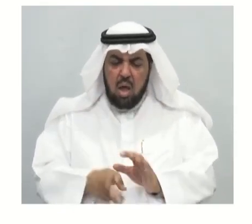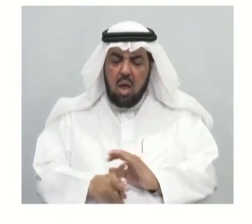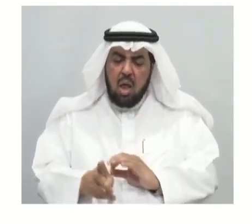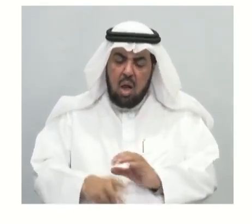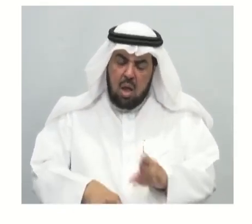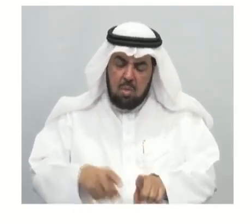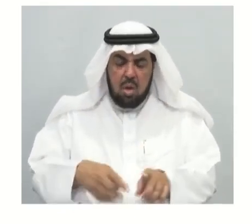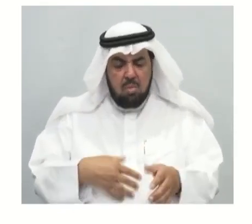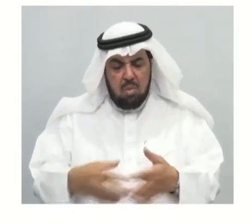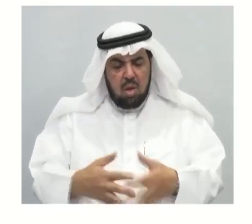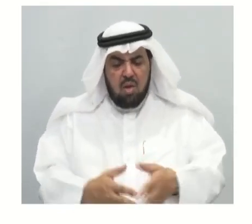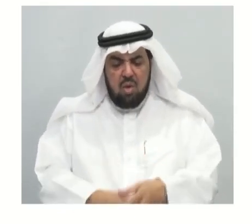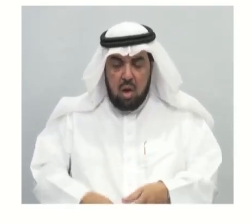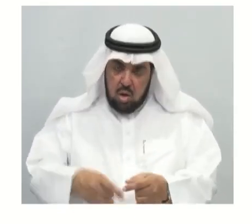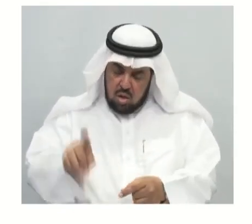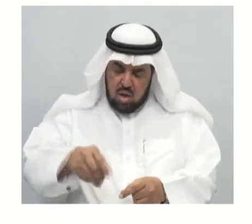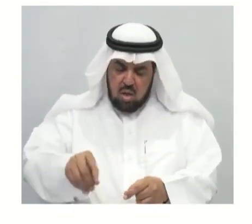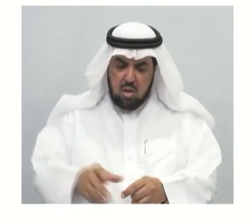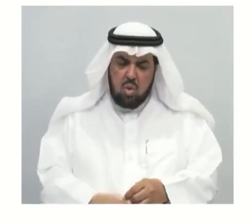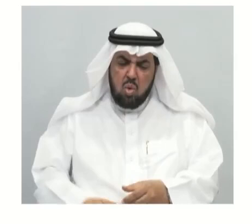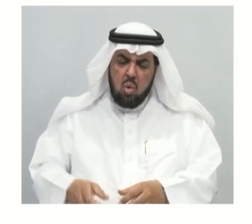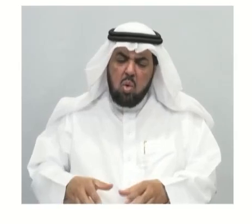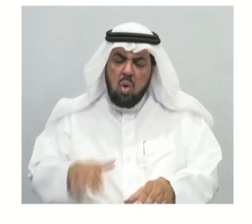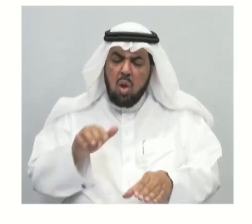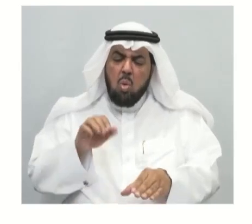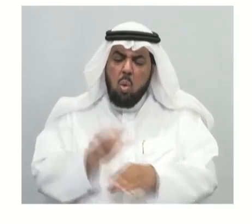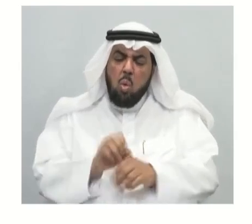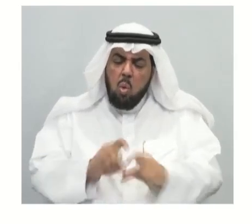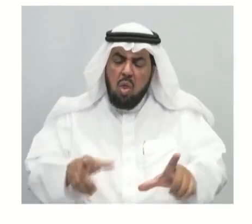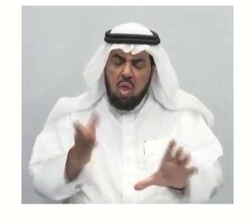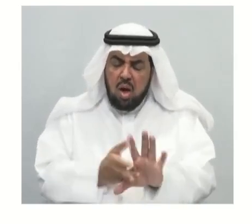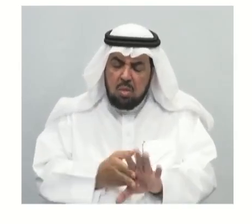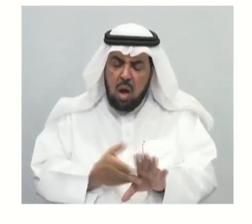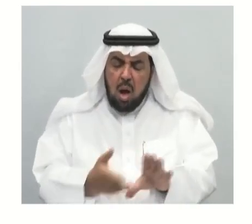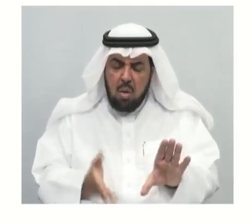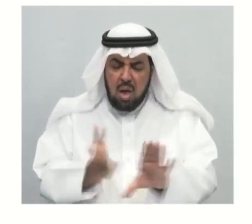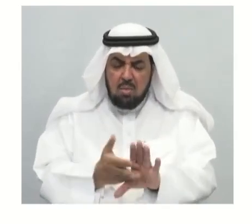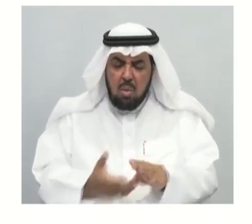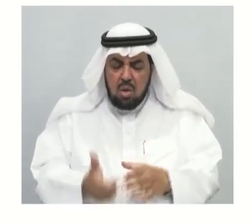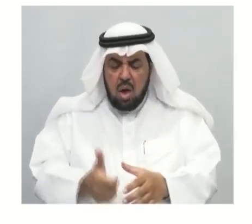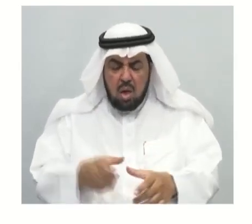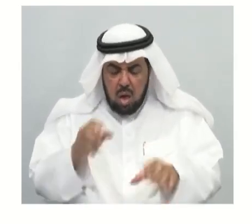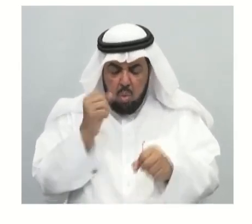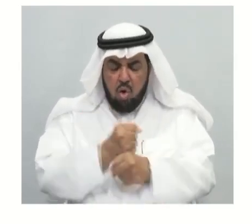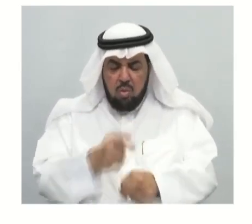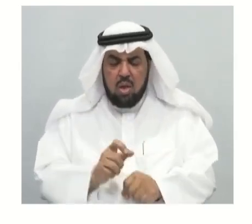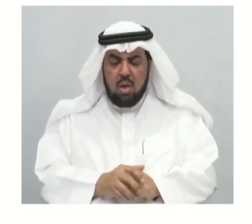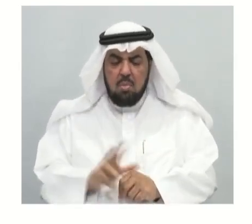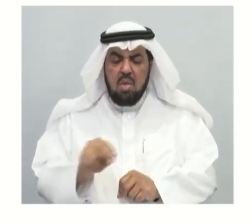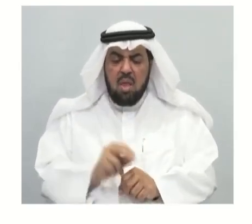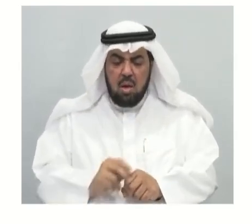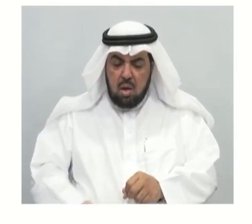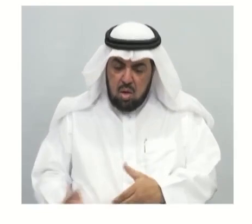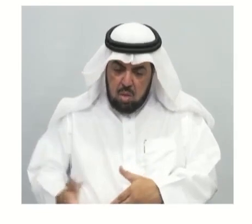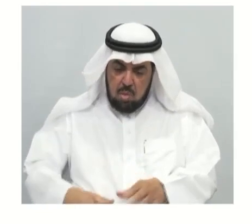غير متحيزه دون شرح الاسباب والنتائج المحتمله للموقف المحدد على سبيل المثال